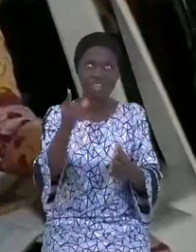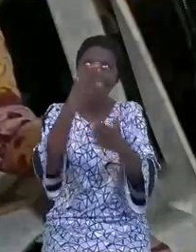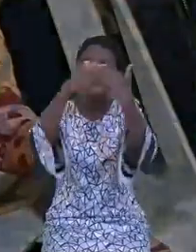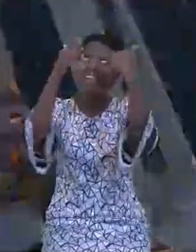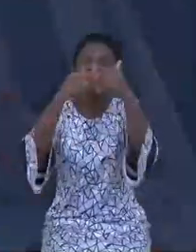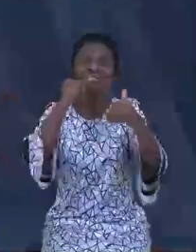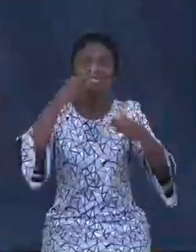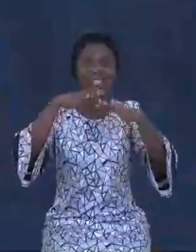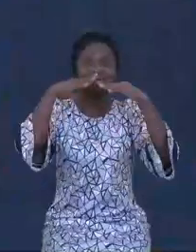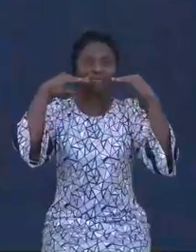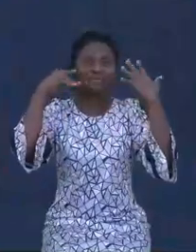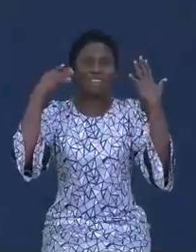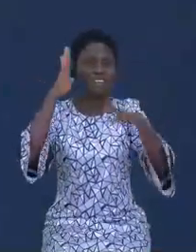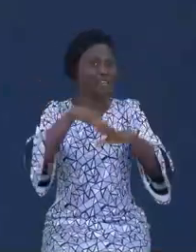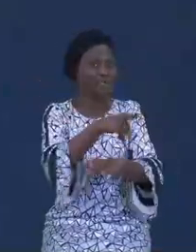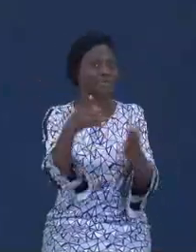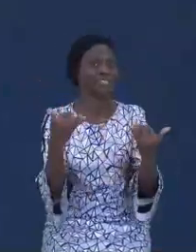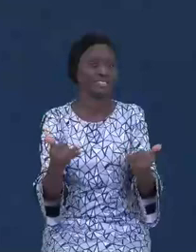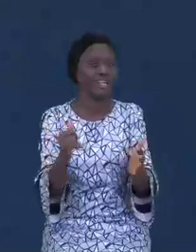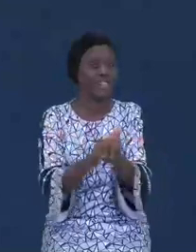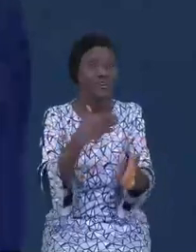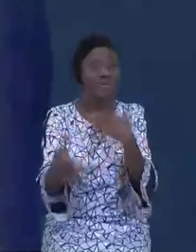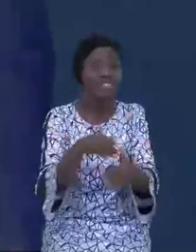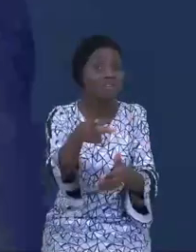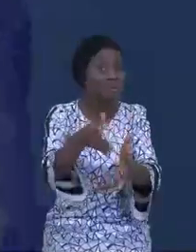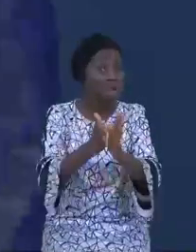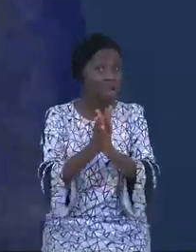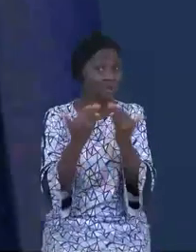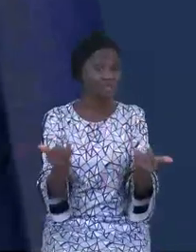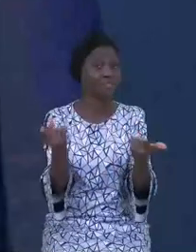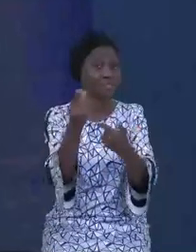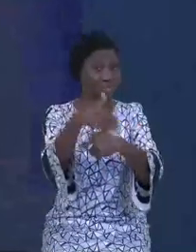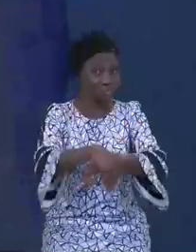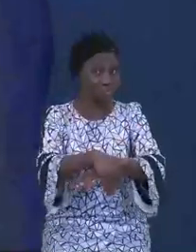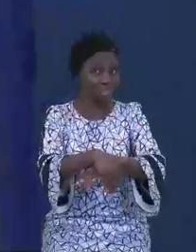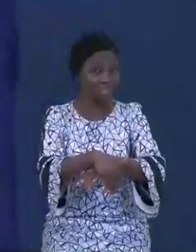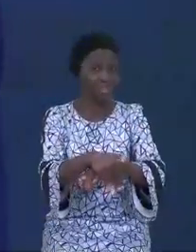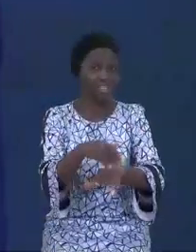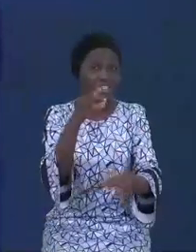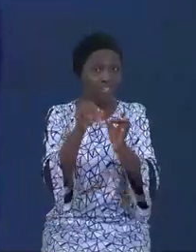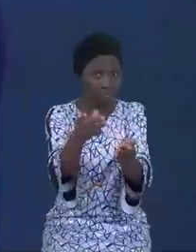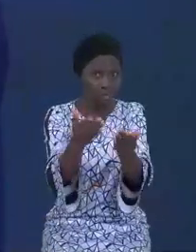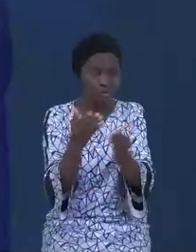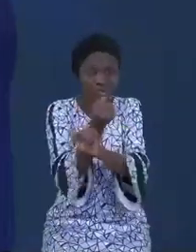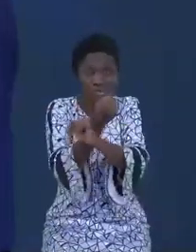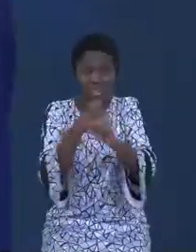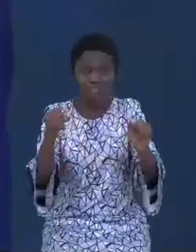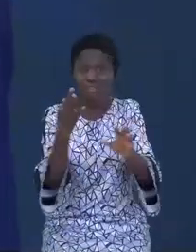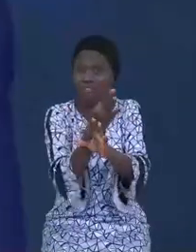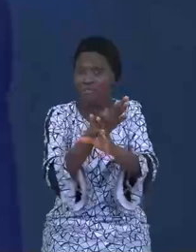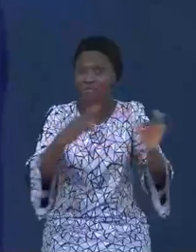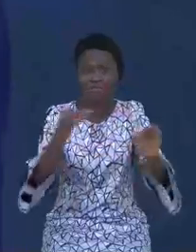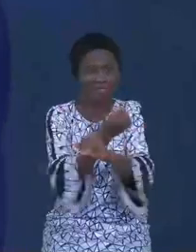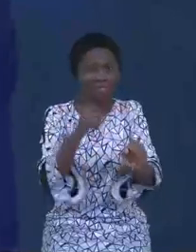toi, et quel que soit ce que tu demanderas ce soir, comme tu veux, son salut, le salut gratuit, tu veux